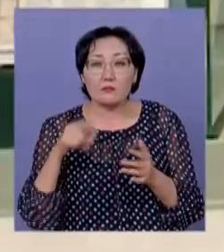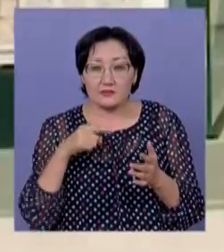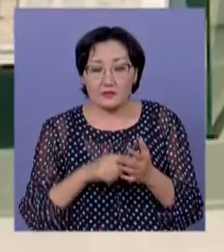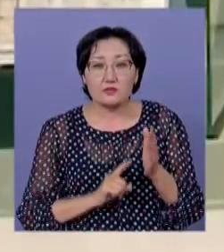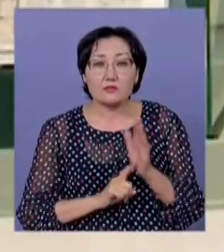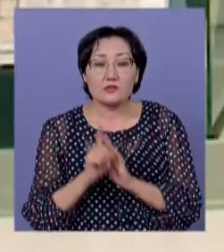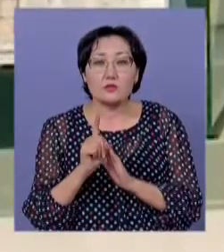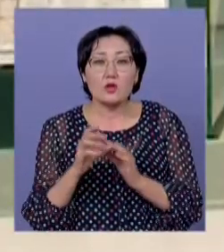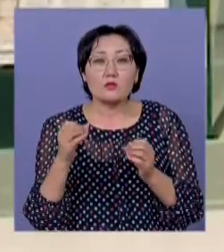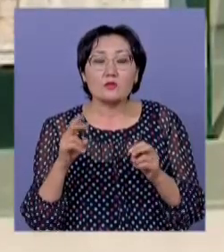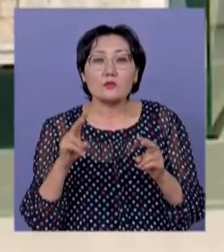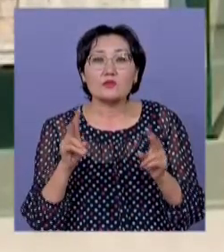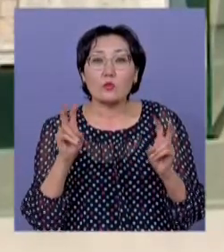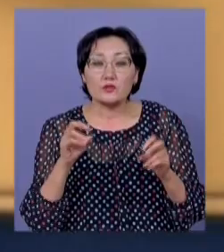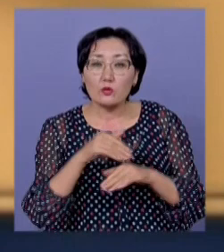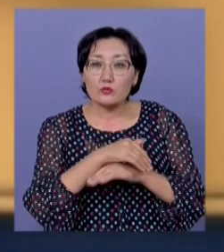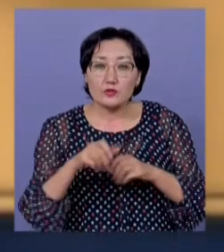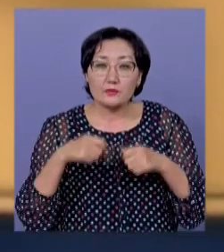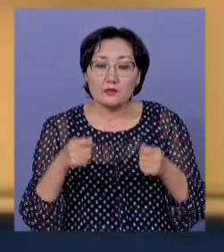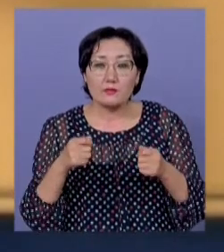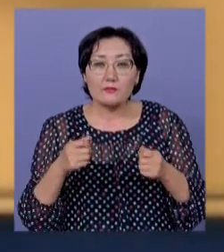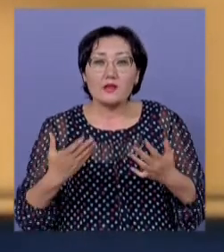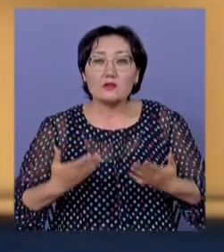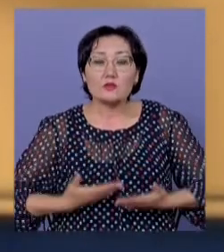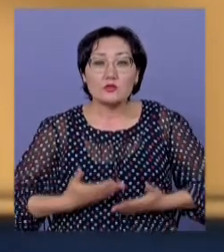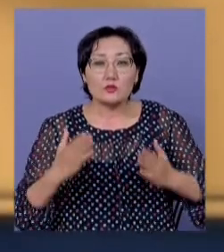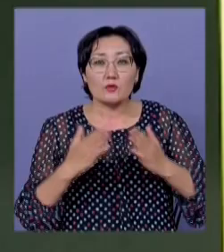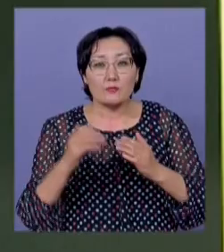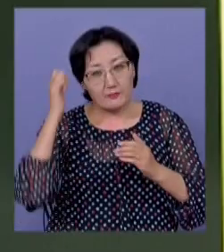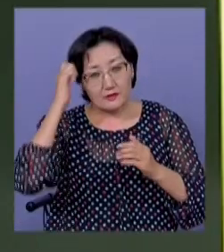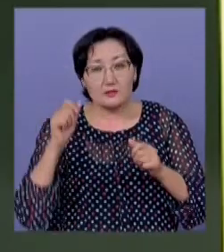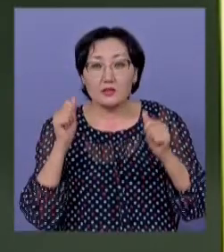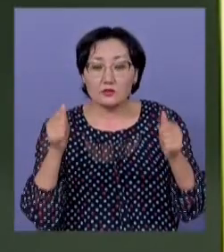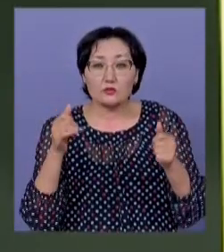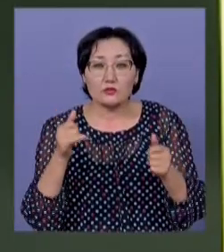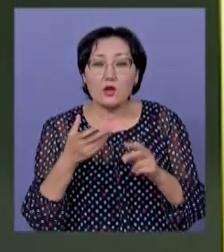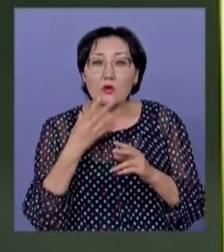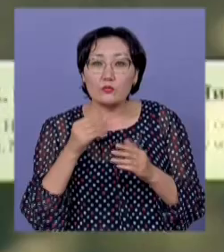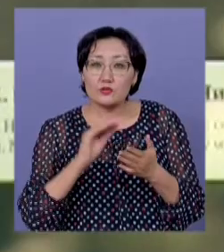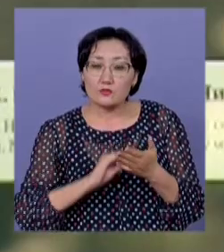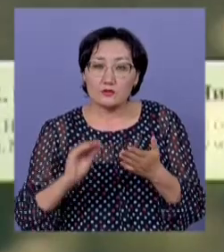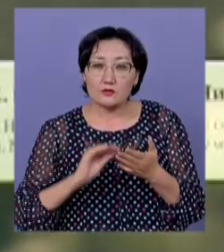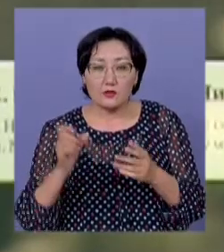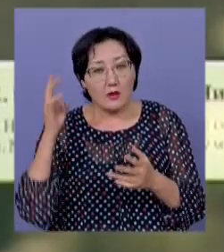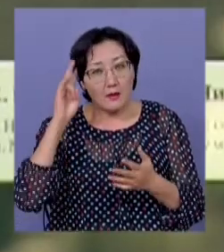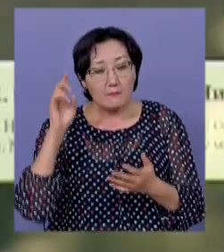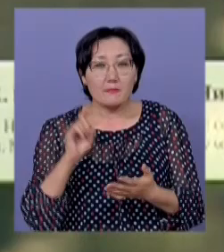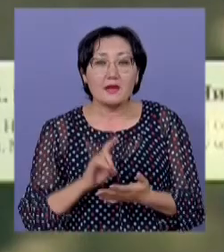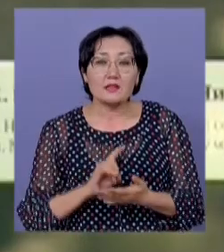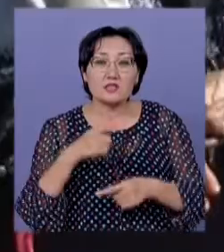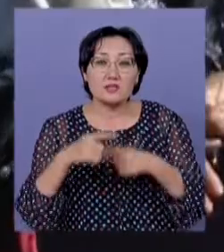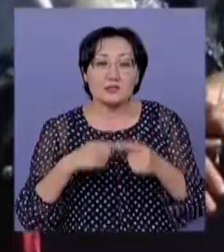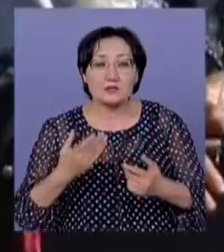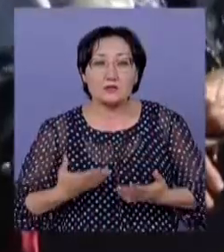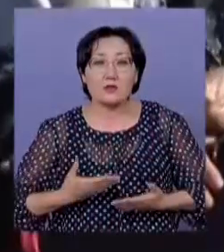болатын. Оның атына көше беріліп, жазушы тұрған үйге мемориалды тақтайша орнатылды. Бұл өз шығармалары арқылы мәңгі жасайтын қазақ